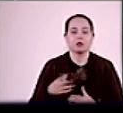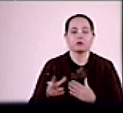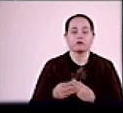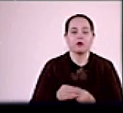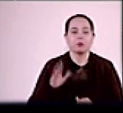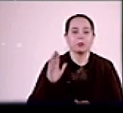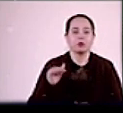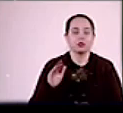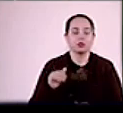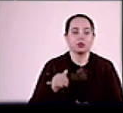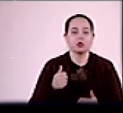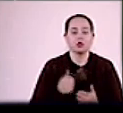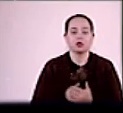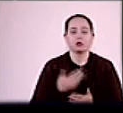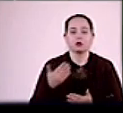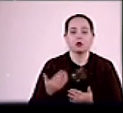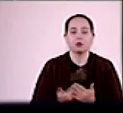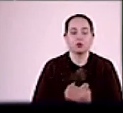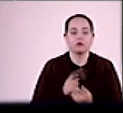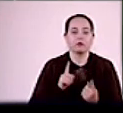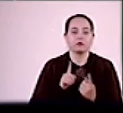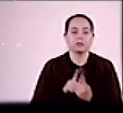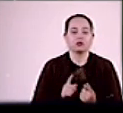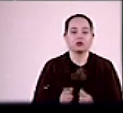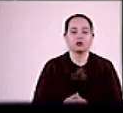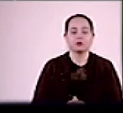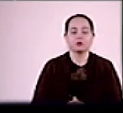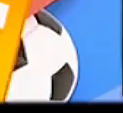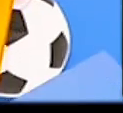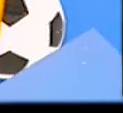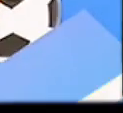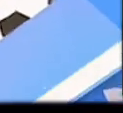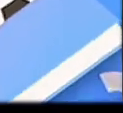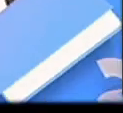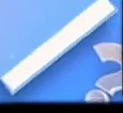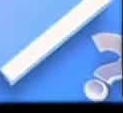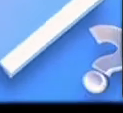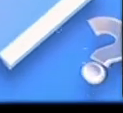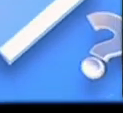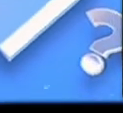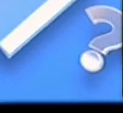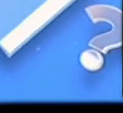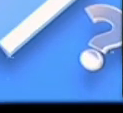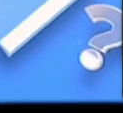с вами прощаюсь. До свидания, до новых встреч.